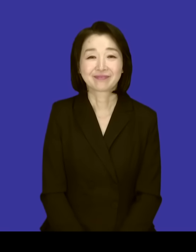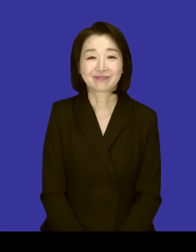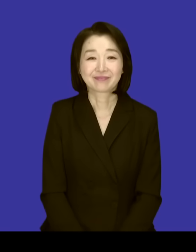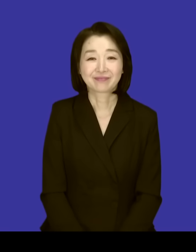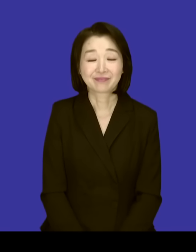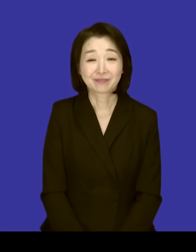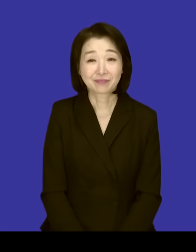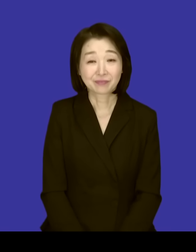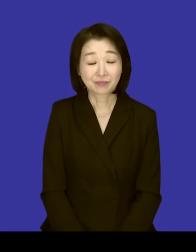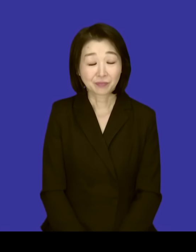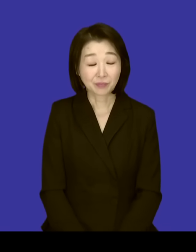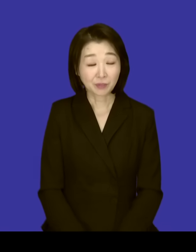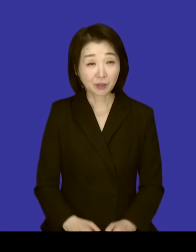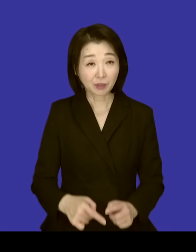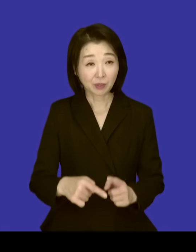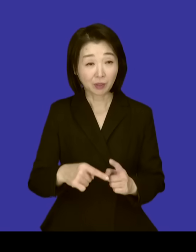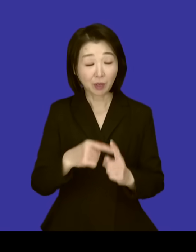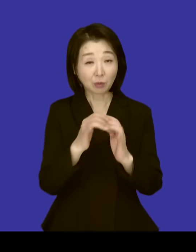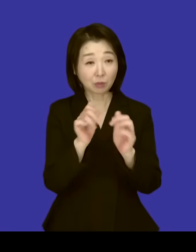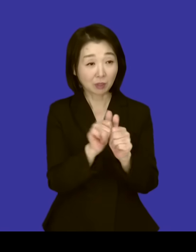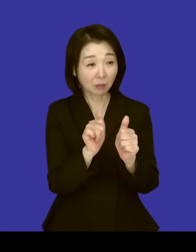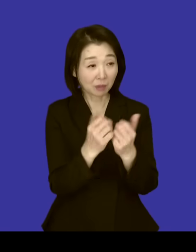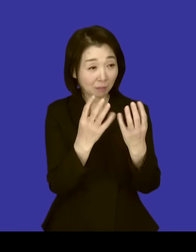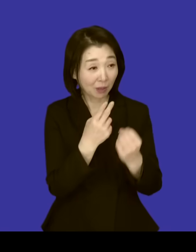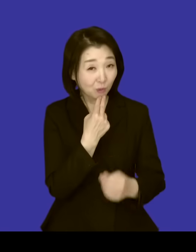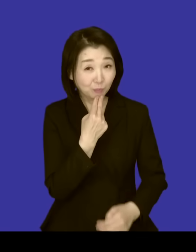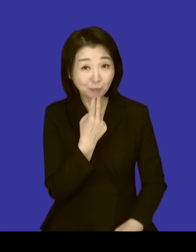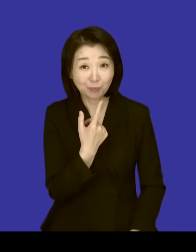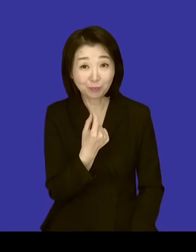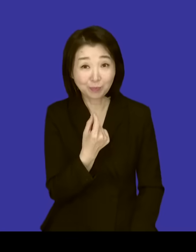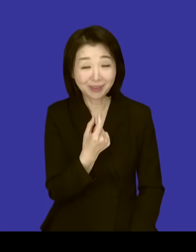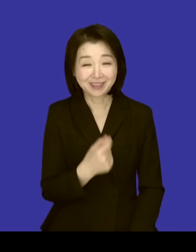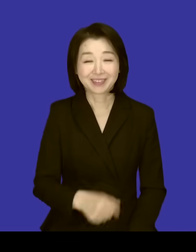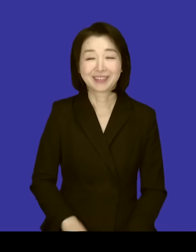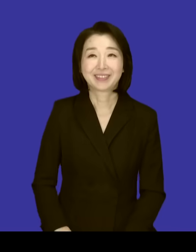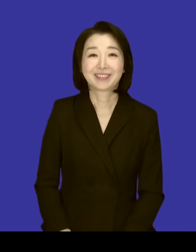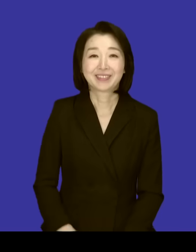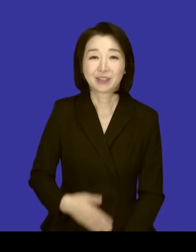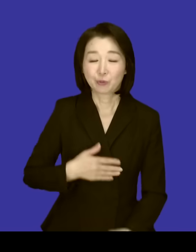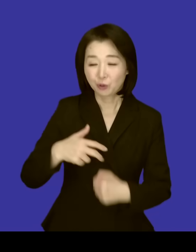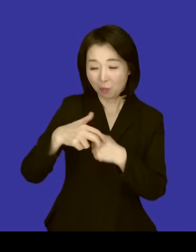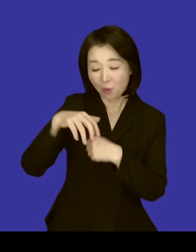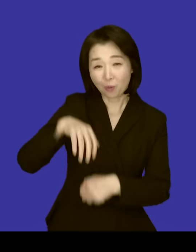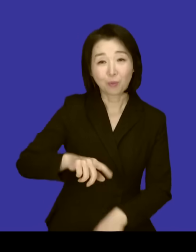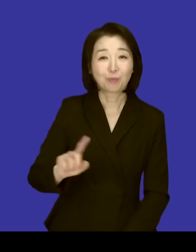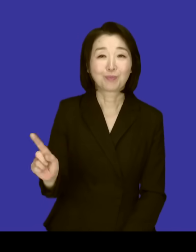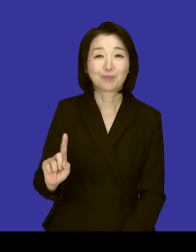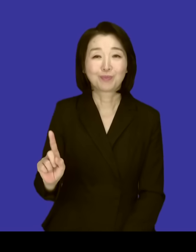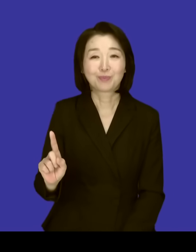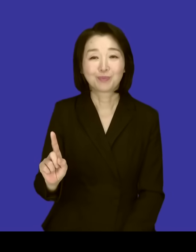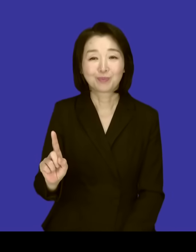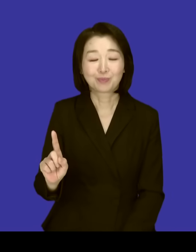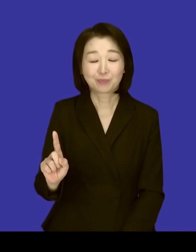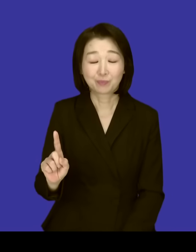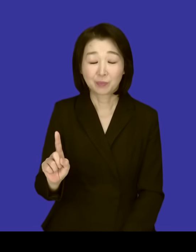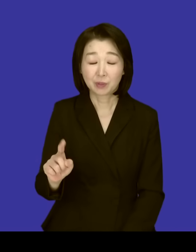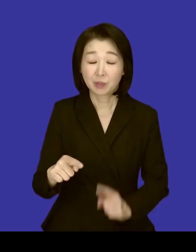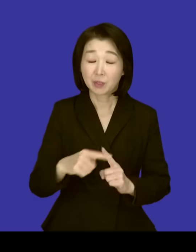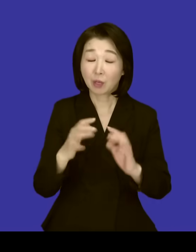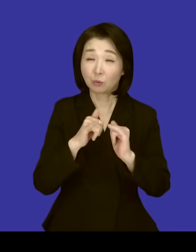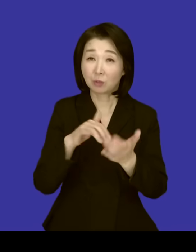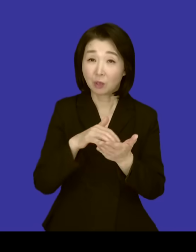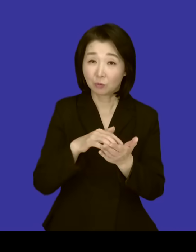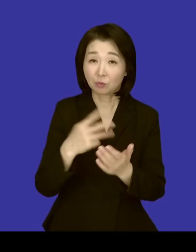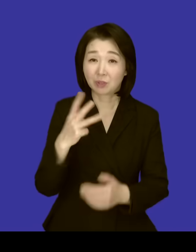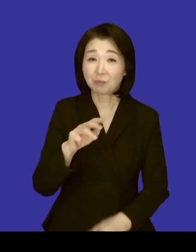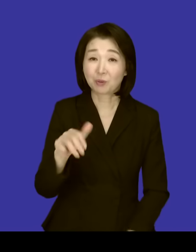사실 남성 간호사가 이렇게 뭐 많은 건 아니죠? 그쵸. 저희 병원만 보더라도 네. 전체 간호사가 한